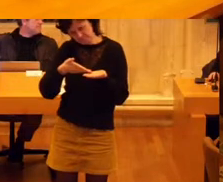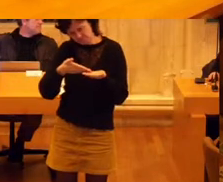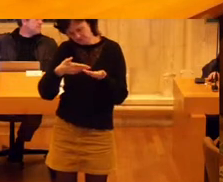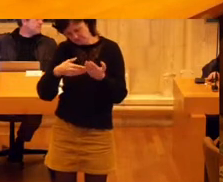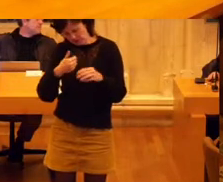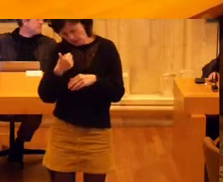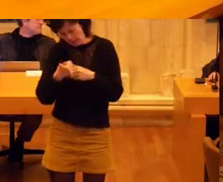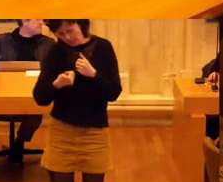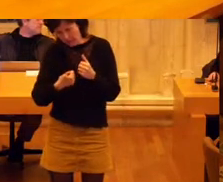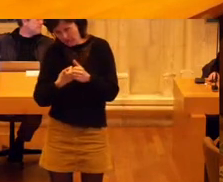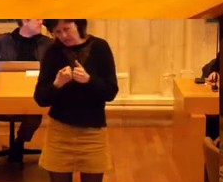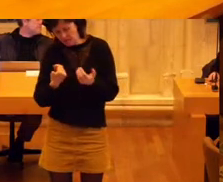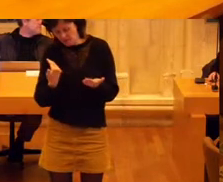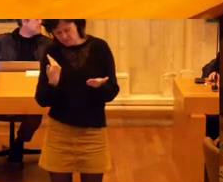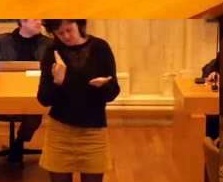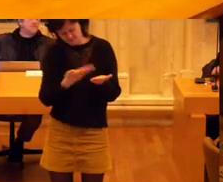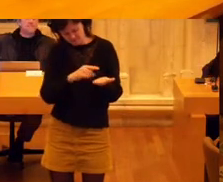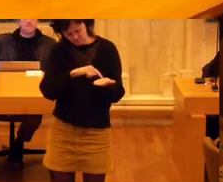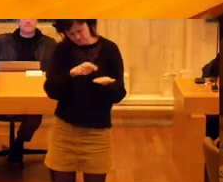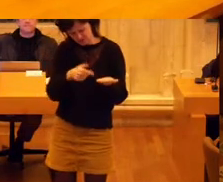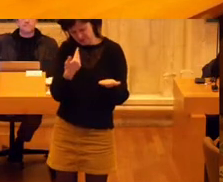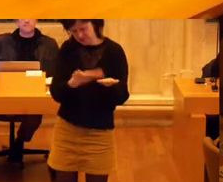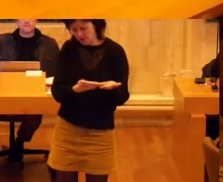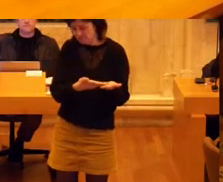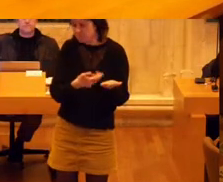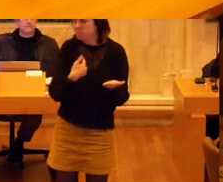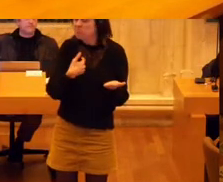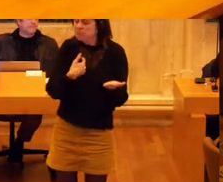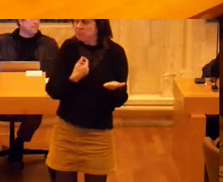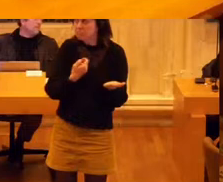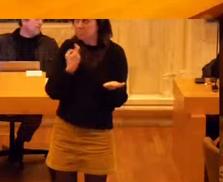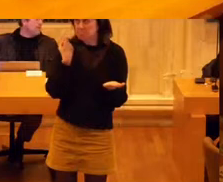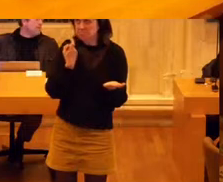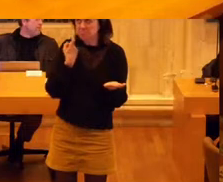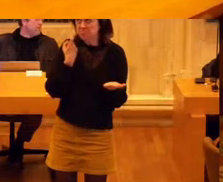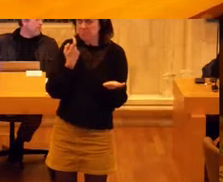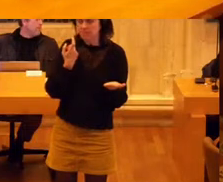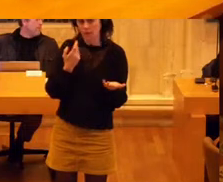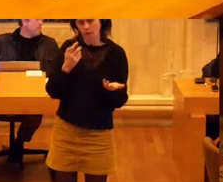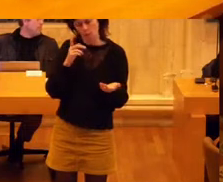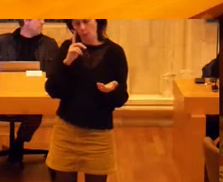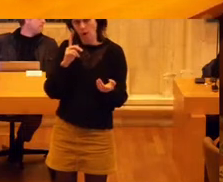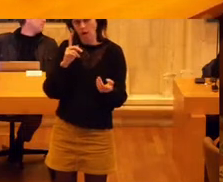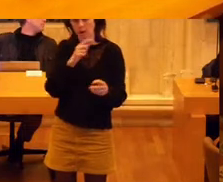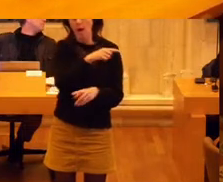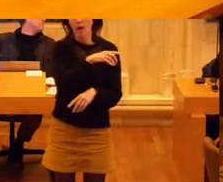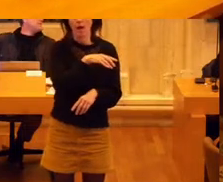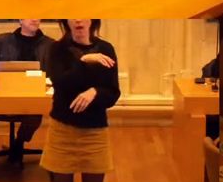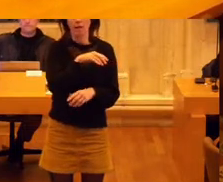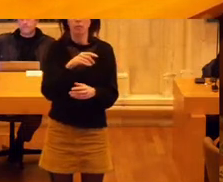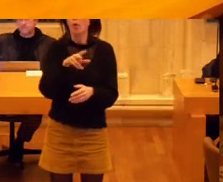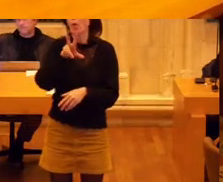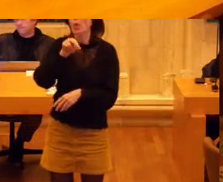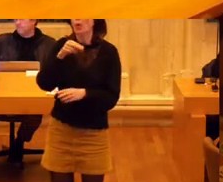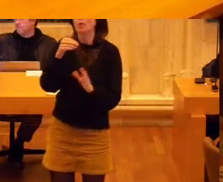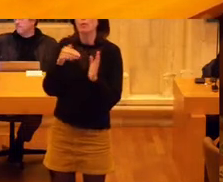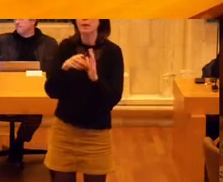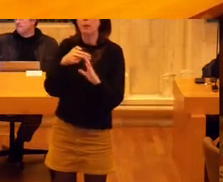problématiques de transition, quand même un enjeu qui me paraît vraiment important. Alors, 30 000 euros par